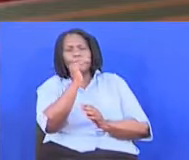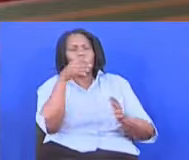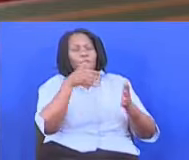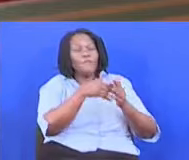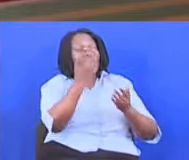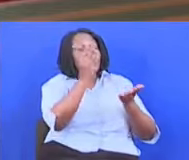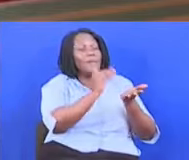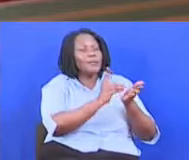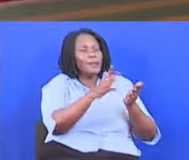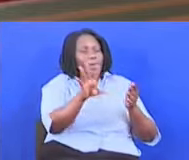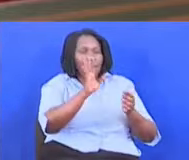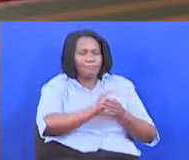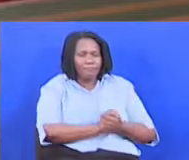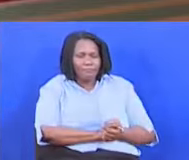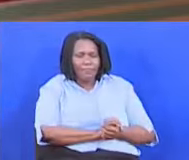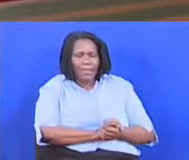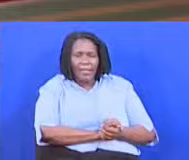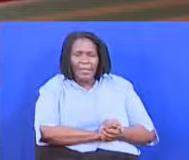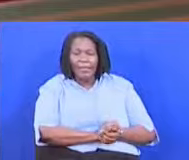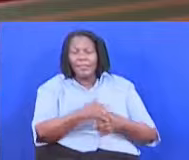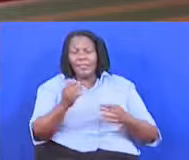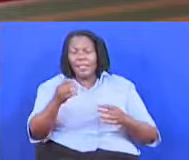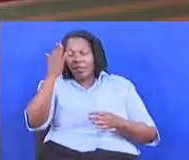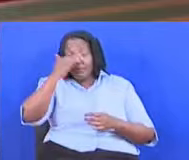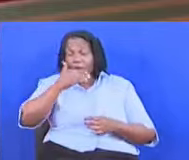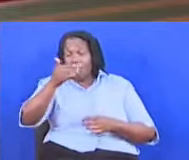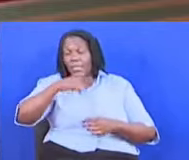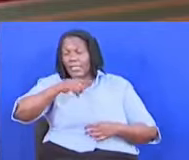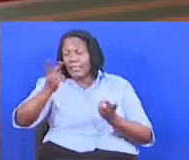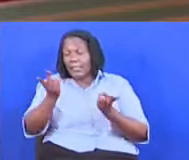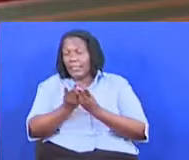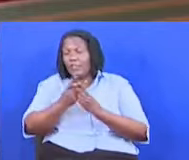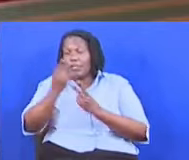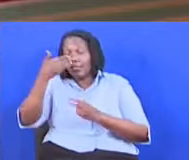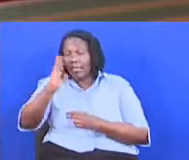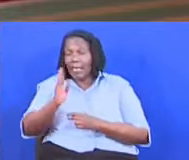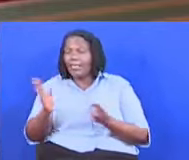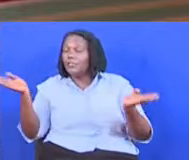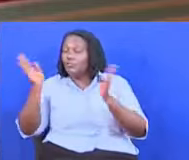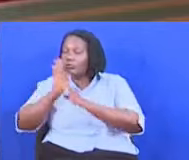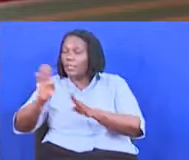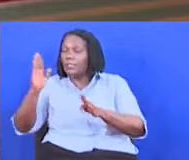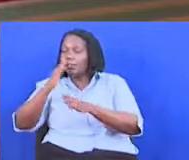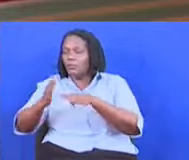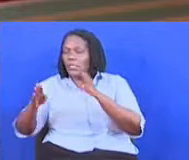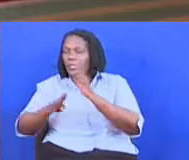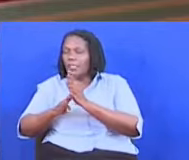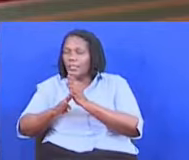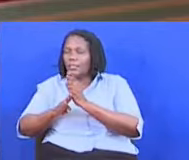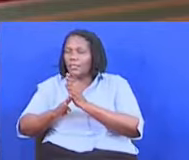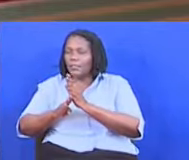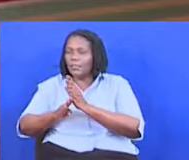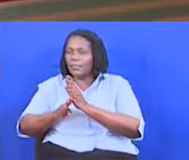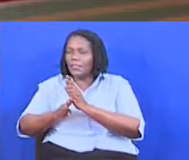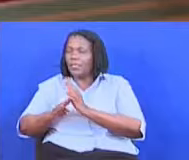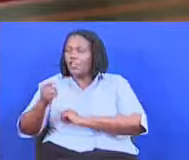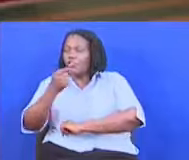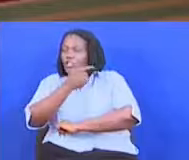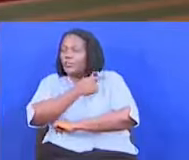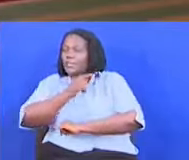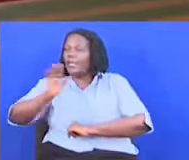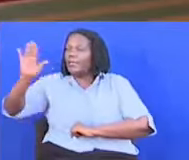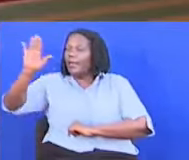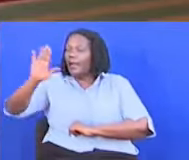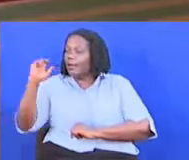huduma za saratani kwa njia ya mionzi. Kwa kipaumbele chetu mwaka huu, angalau kwanza tumalize kwa kanda ya Nyanda za Juu Kusini, lakini